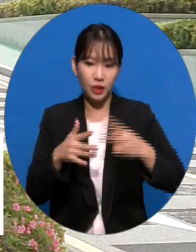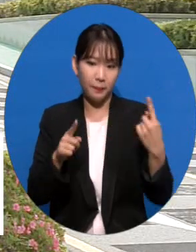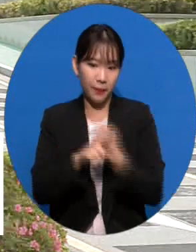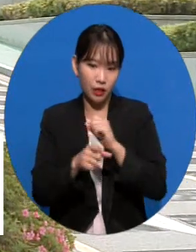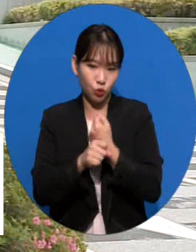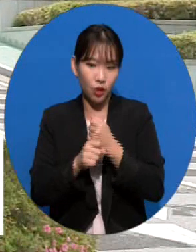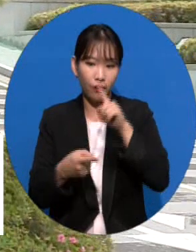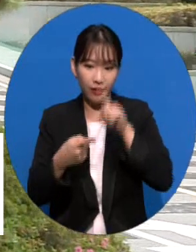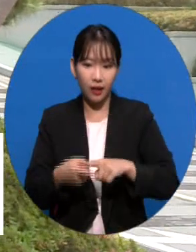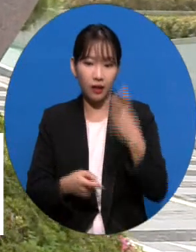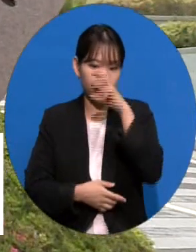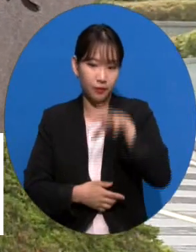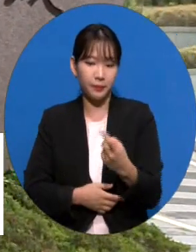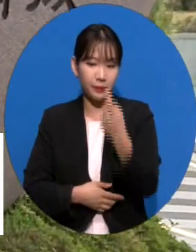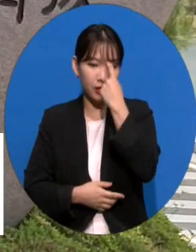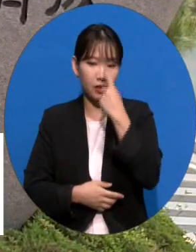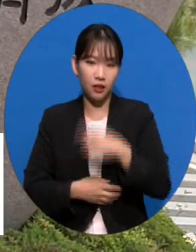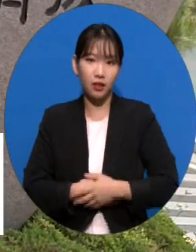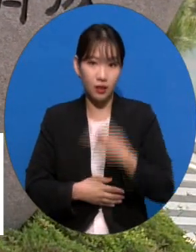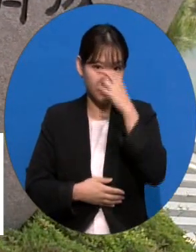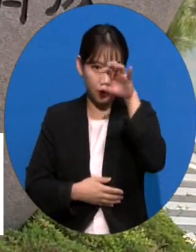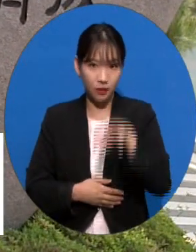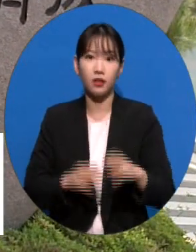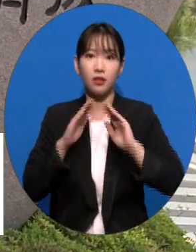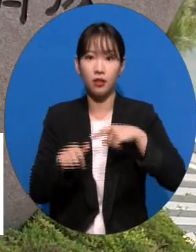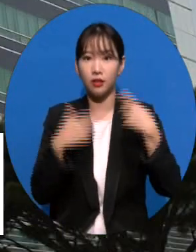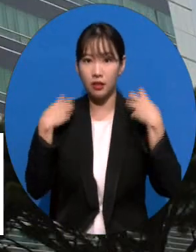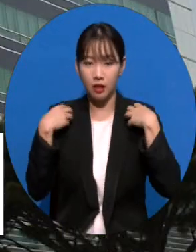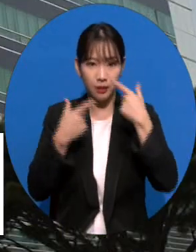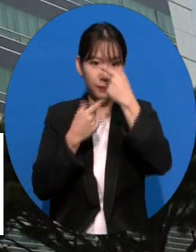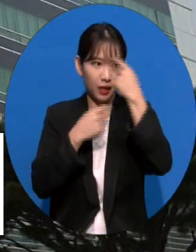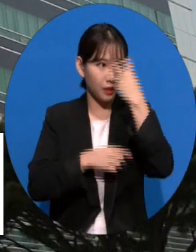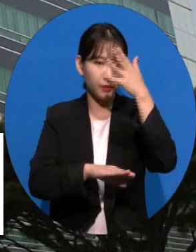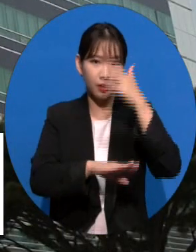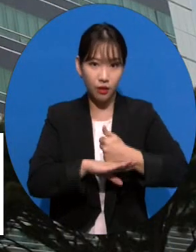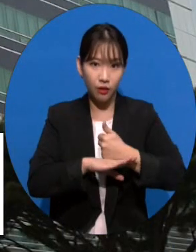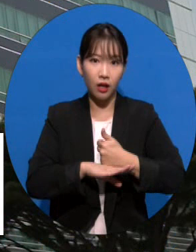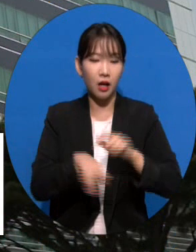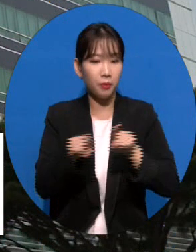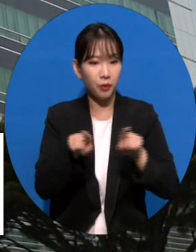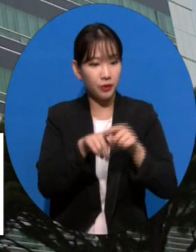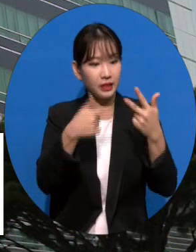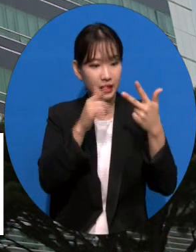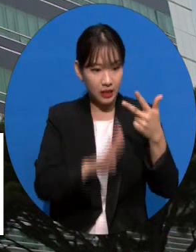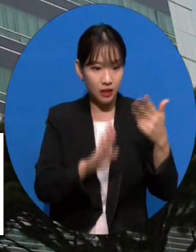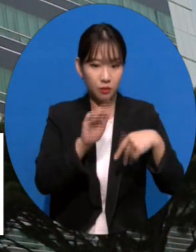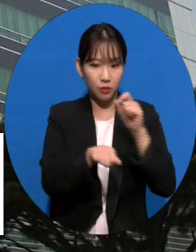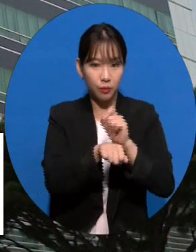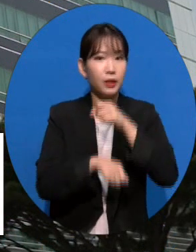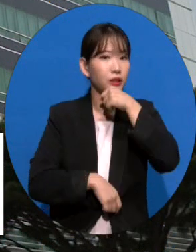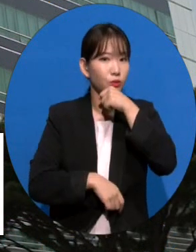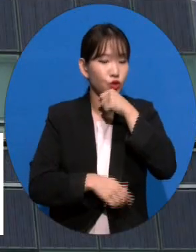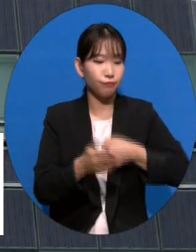조정했다 감사원에 적발됐습니다. 감사원은 전라남도 교육청 정기 감사 결과 일반직 7급 공무원의